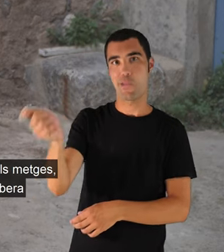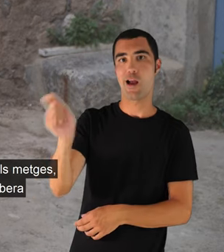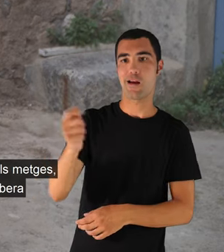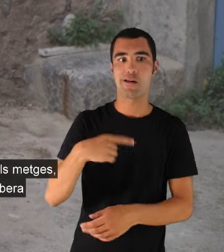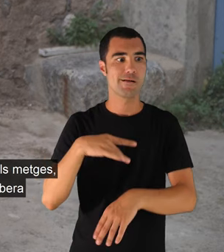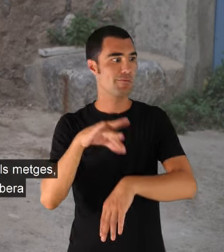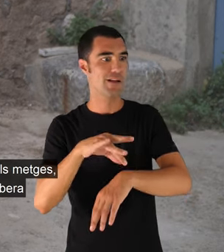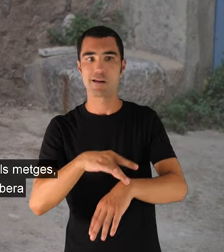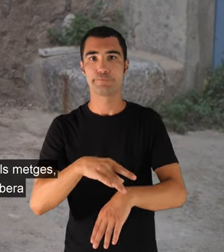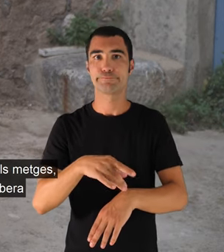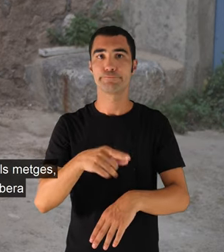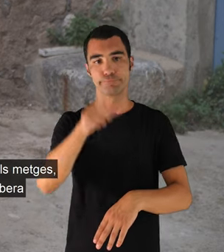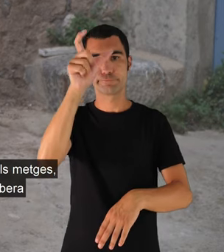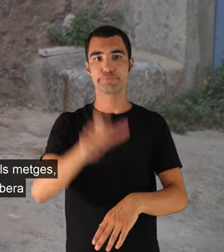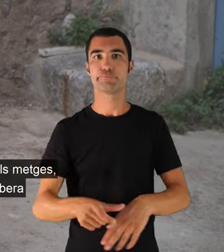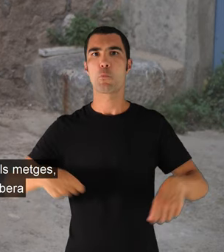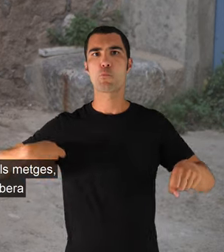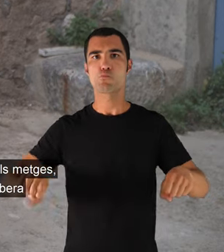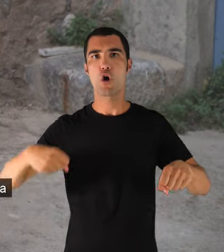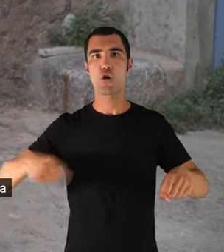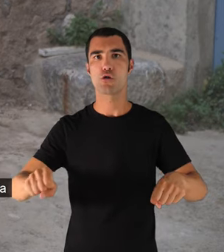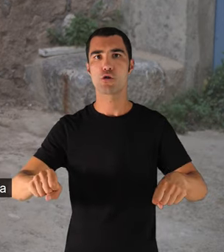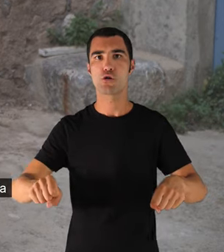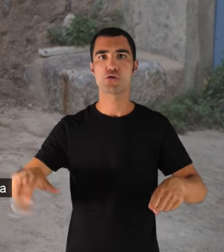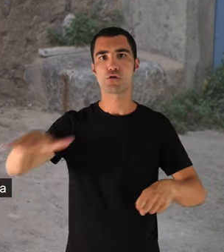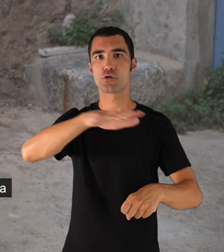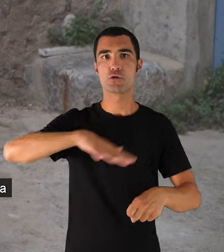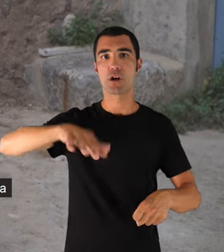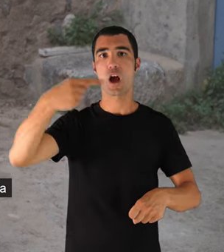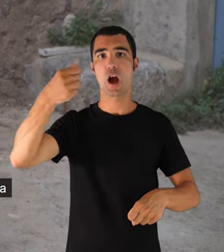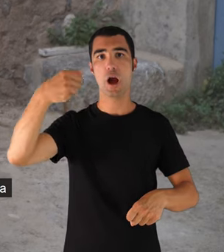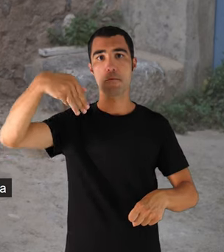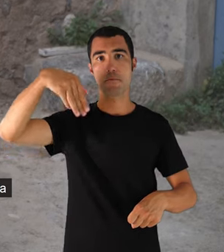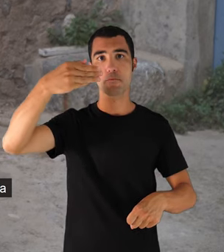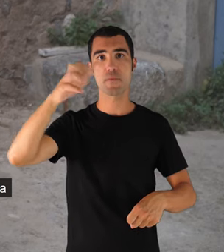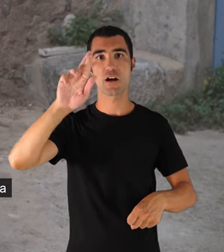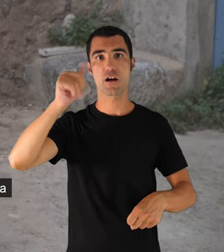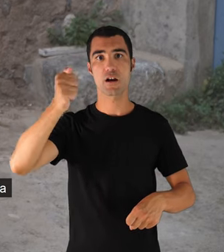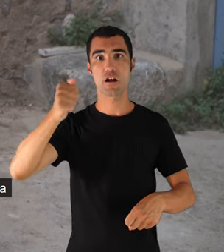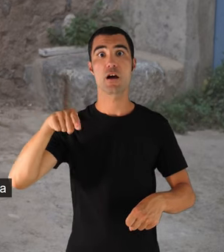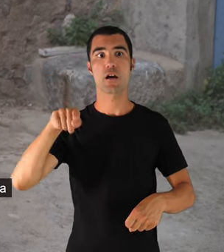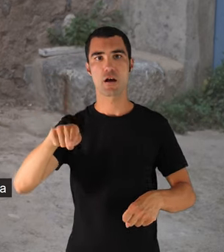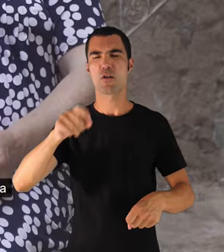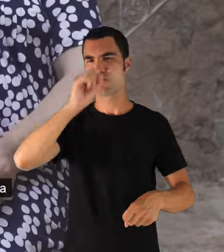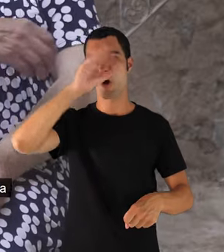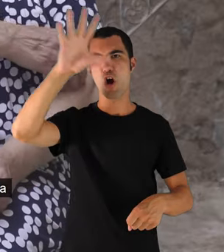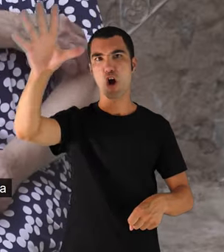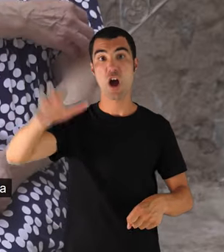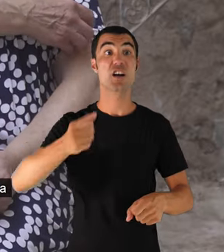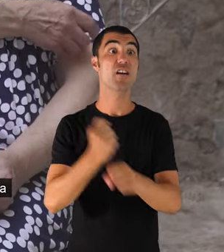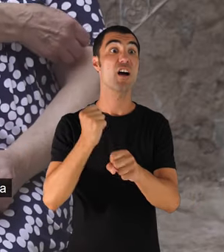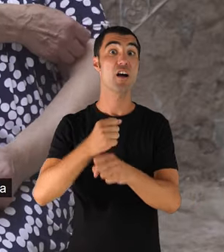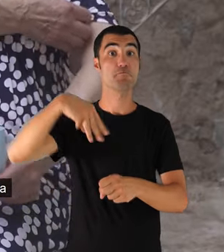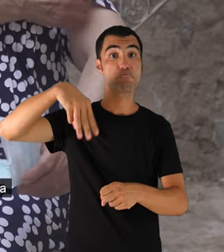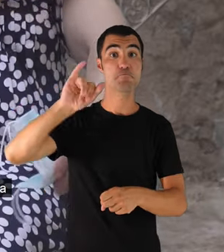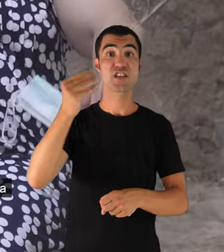se va posar de motorista a dins d'una gambera, aquestes gamberes. I així mateix va fer molt d'any de feina amb Miquel. També un